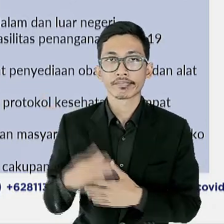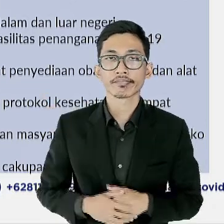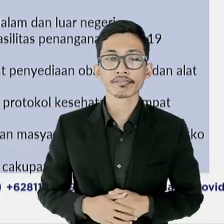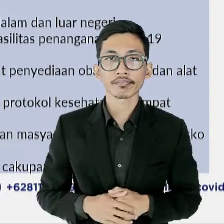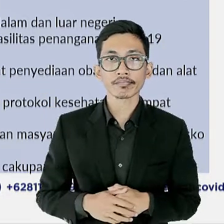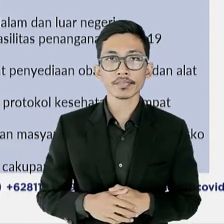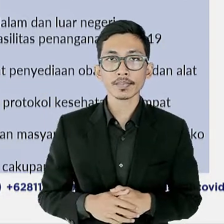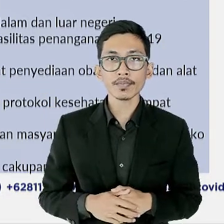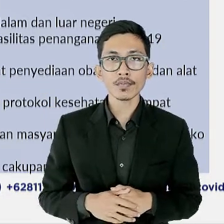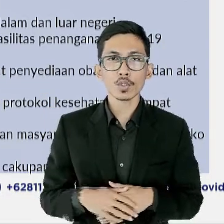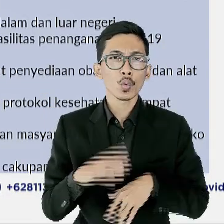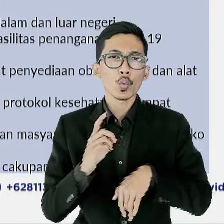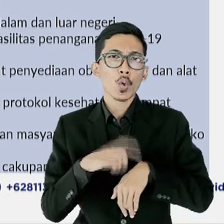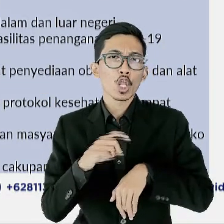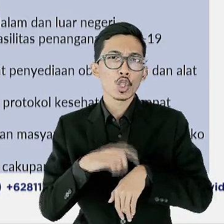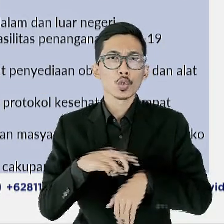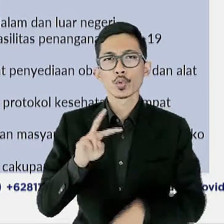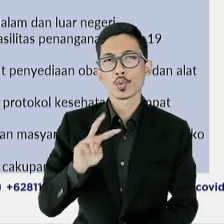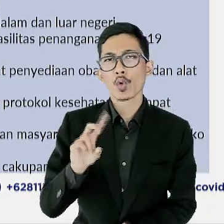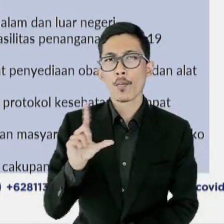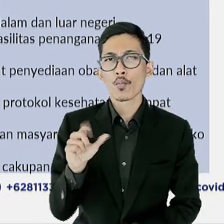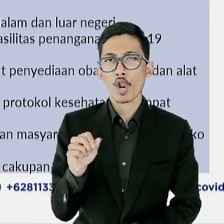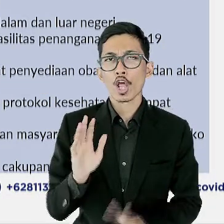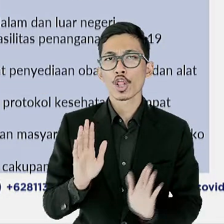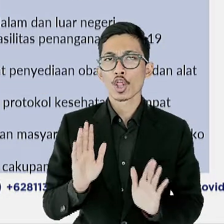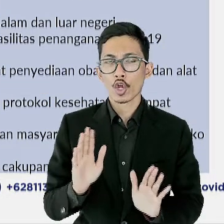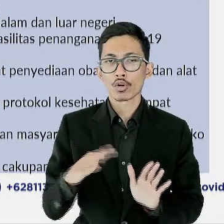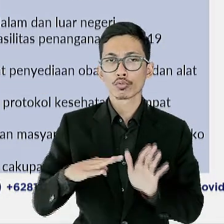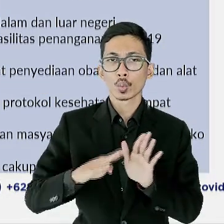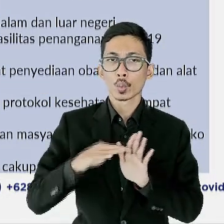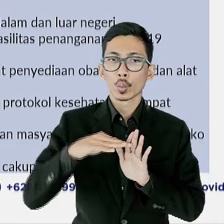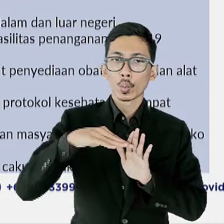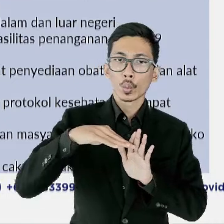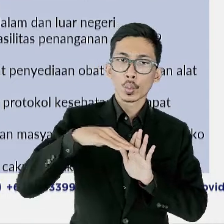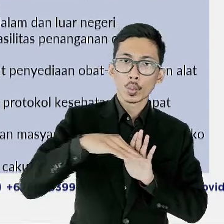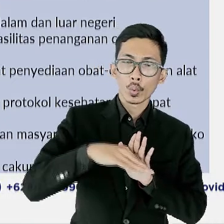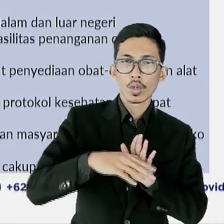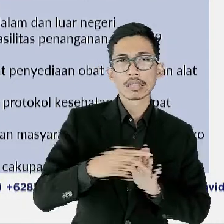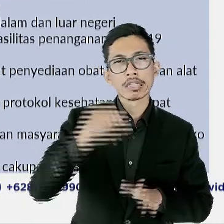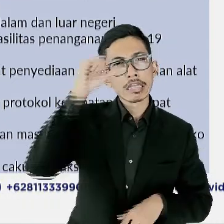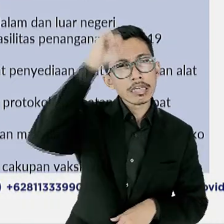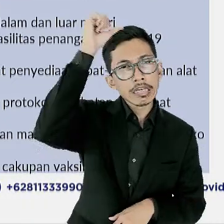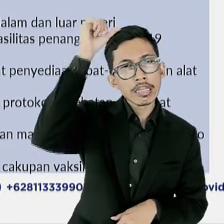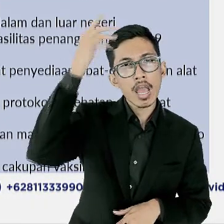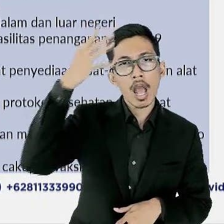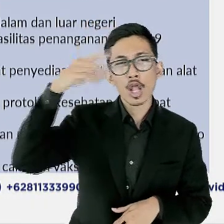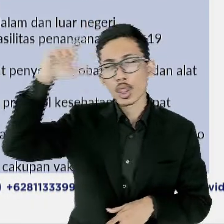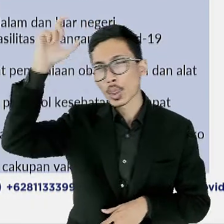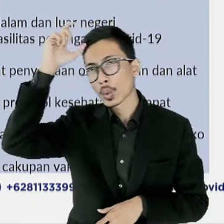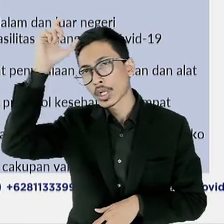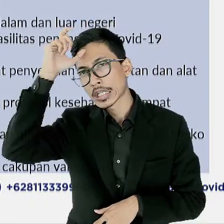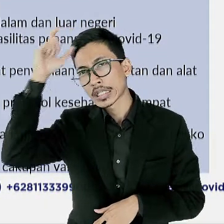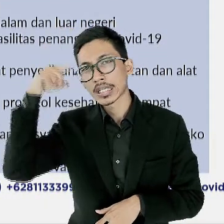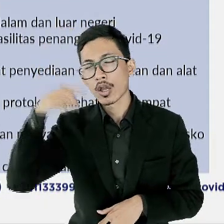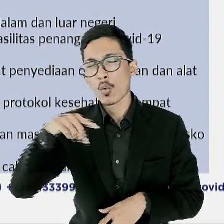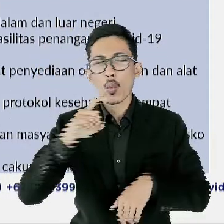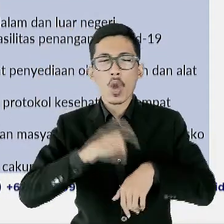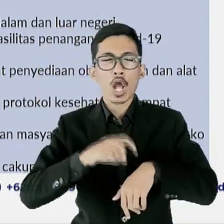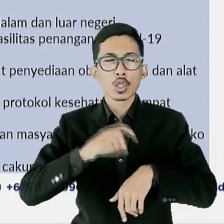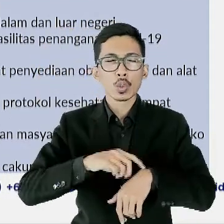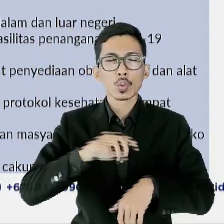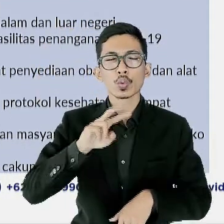berlangsung selama 2 bulan, lebih baik dari India dan Turki yang membutuhkan waktu 3 bulan untuk akhirnya dapat